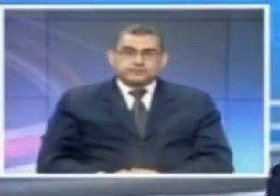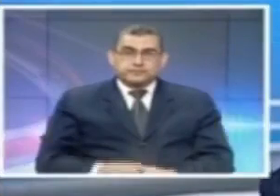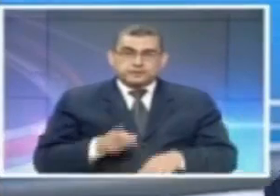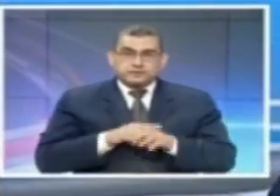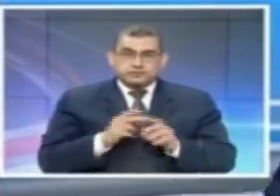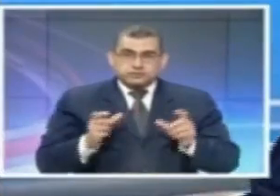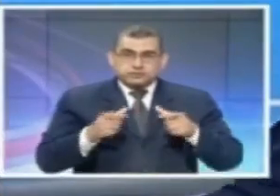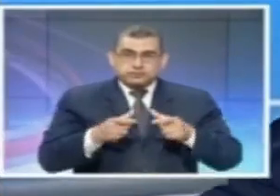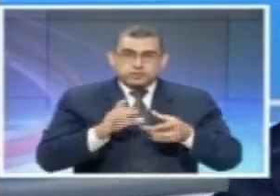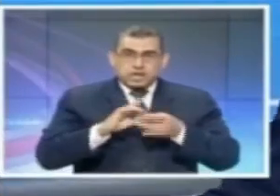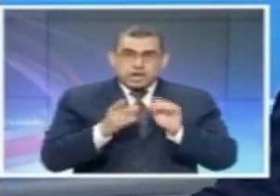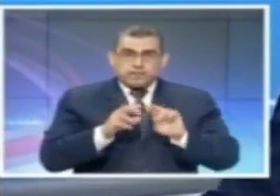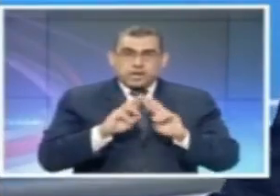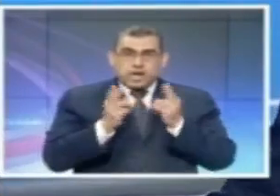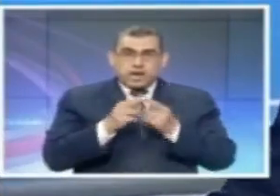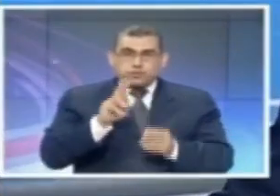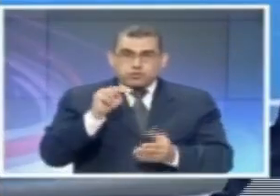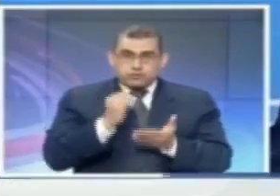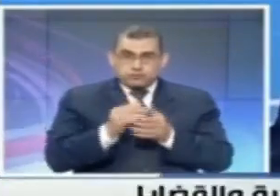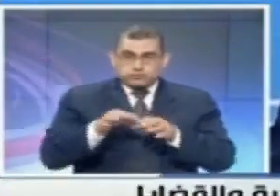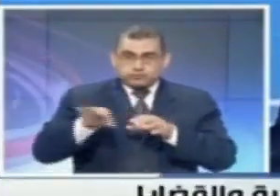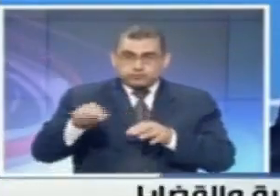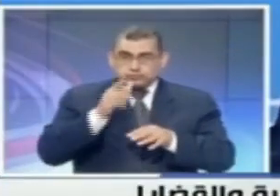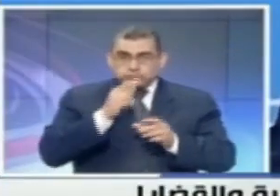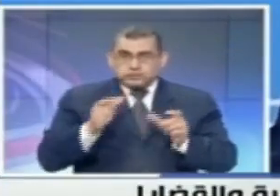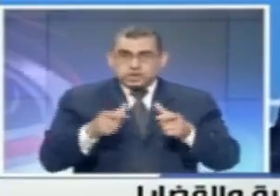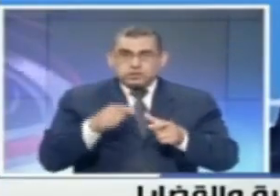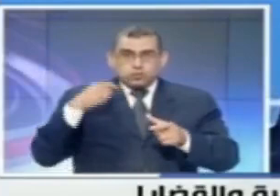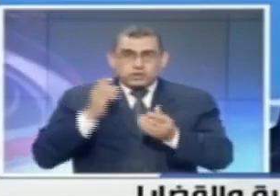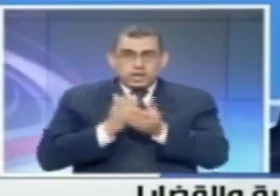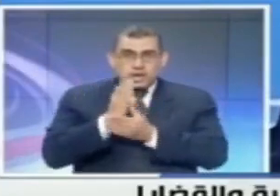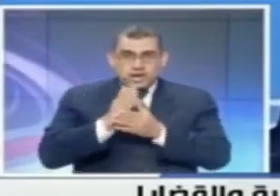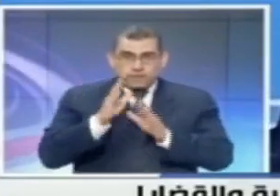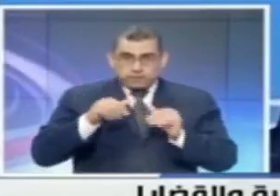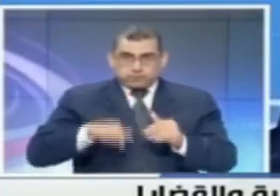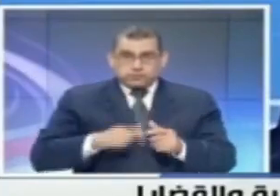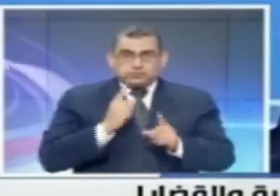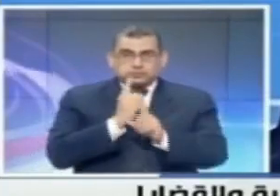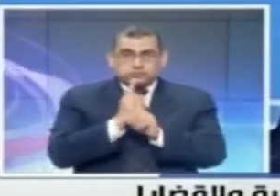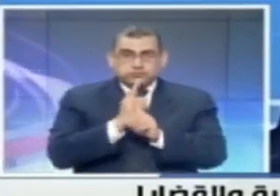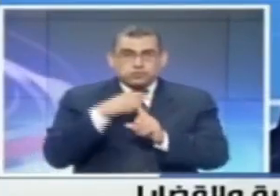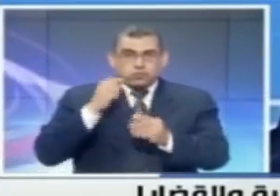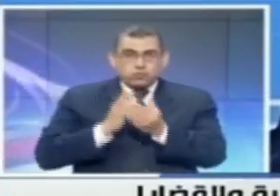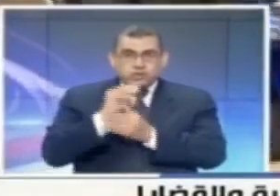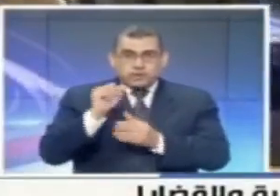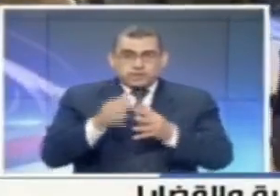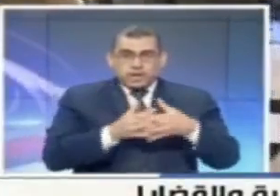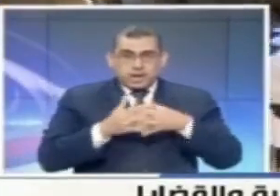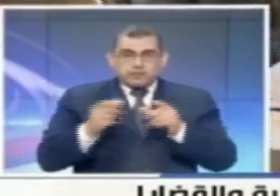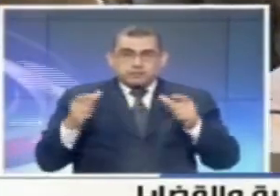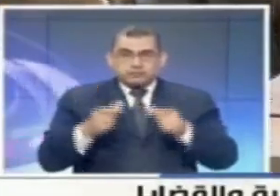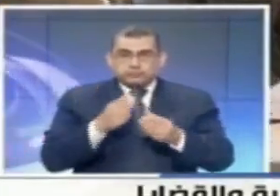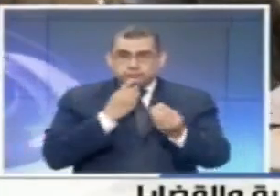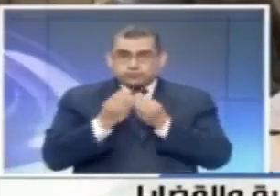وعلى هامش أعمال الجمعية العامة للأمم المتحدة، عقد وزير الخارجية سامح شكري جلسة مباحثات مع نظيره الأمريكي